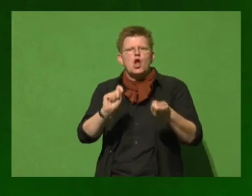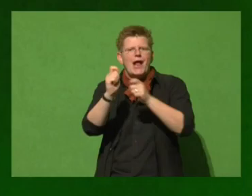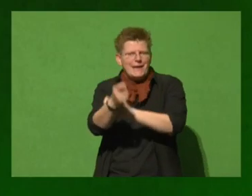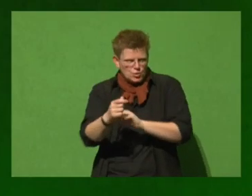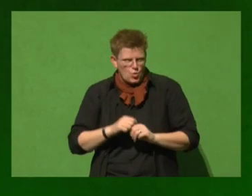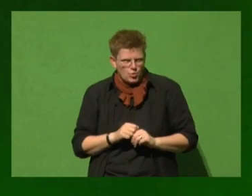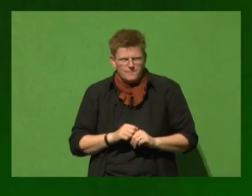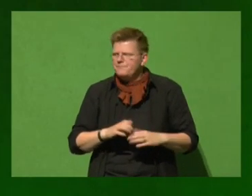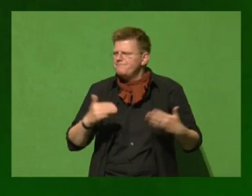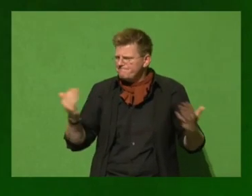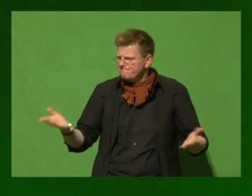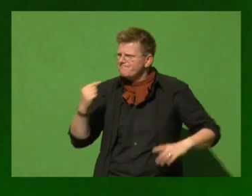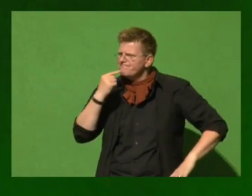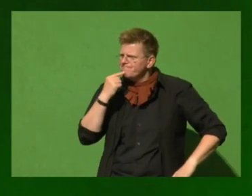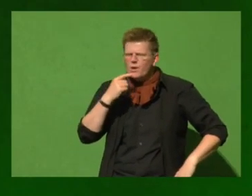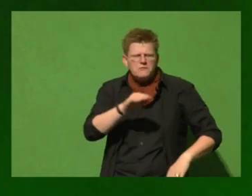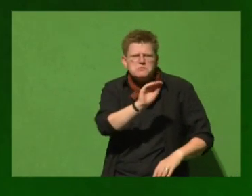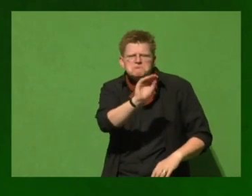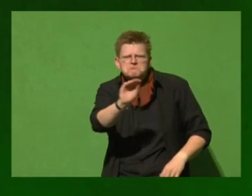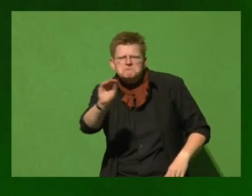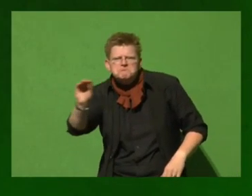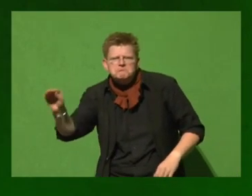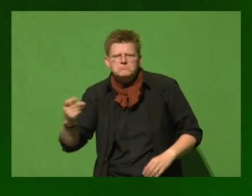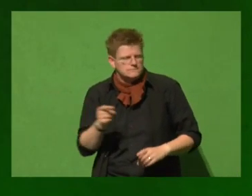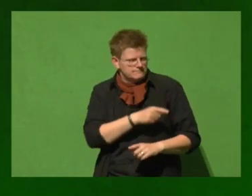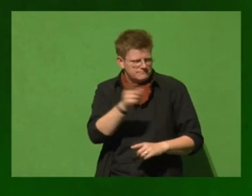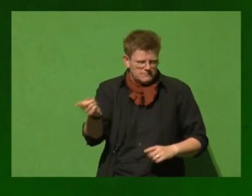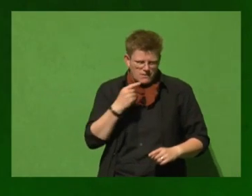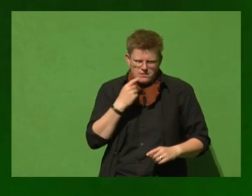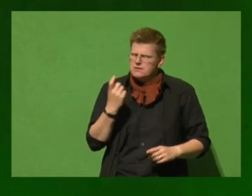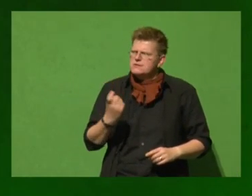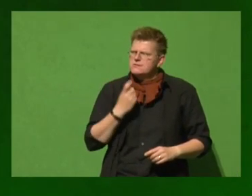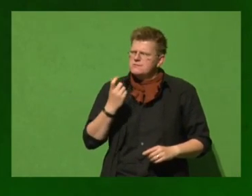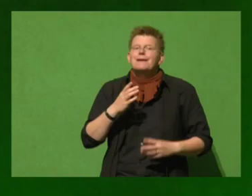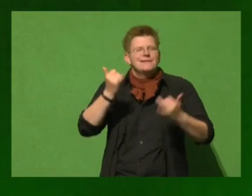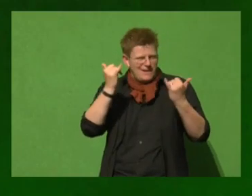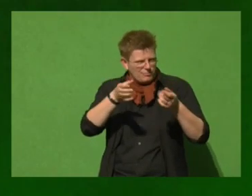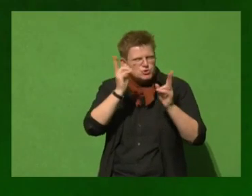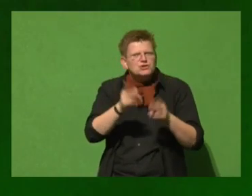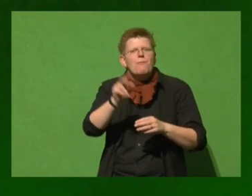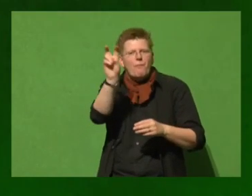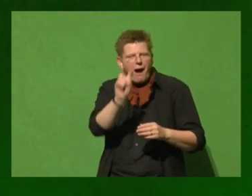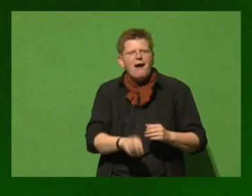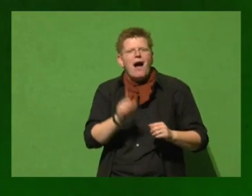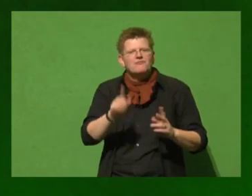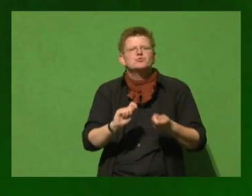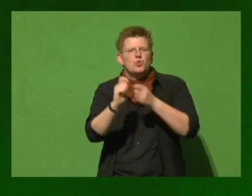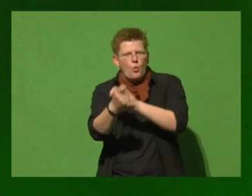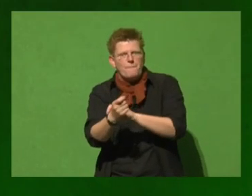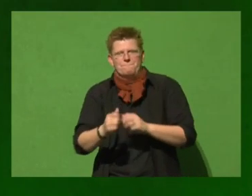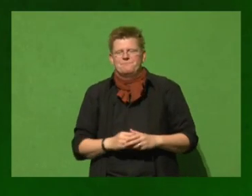den Bedarf einer Klärung in diesem Paragraphen gesehen. Und so darf ich und